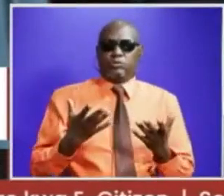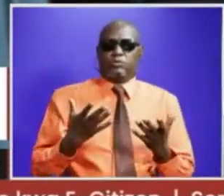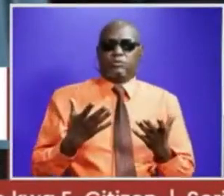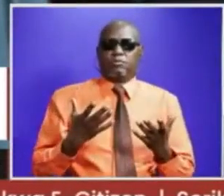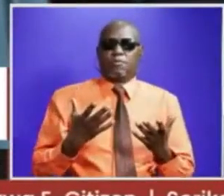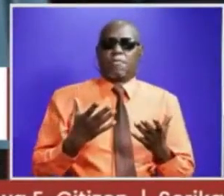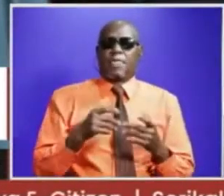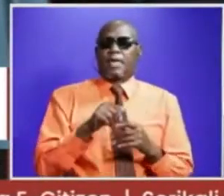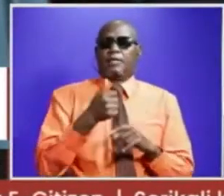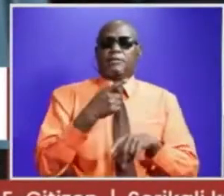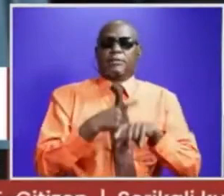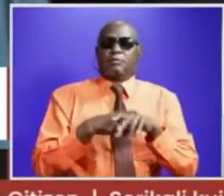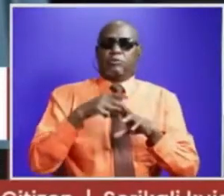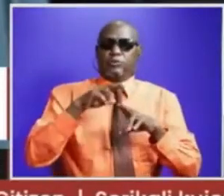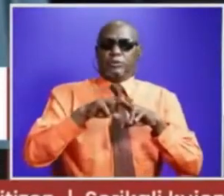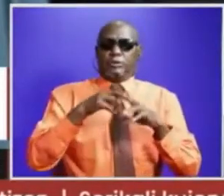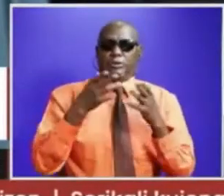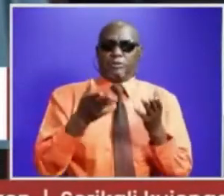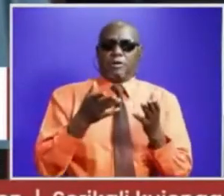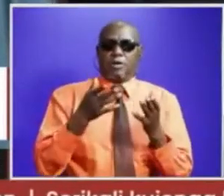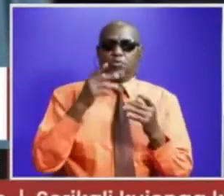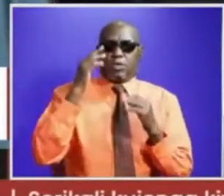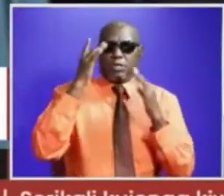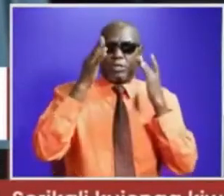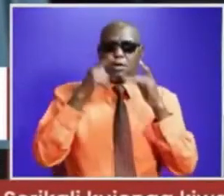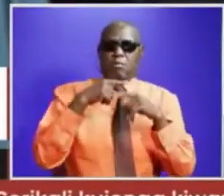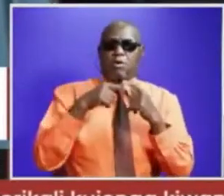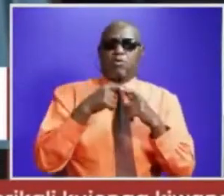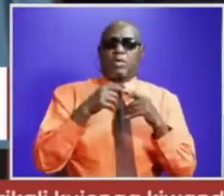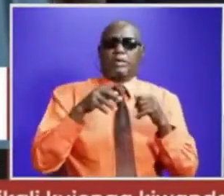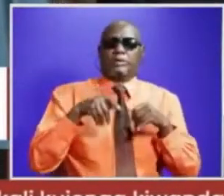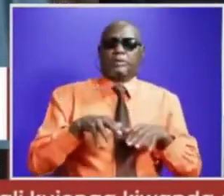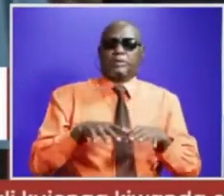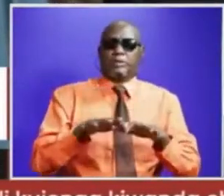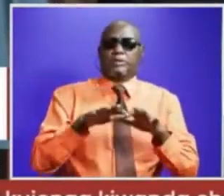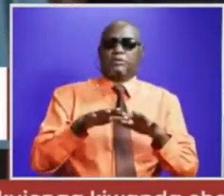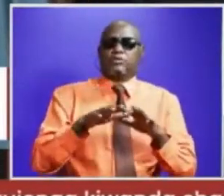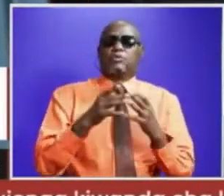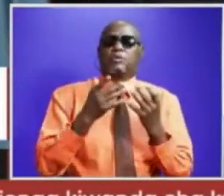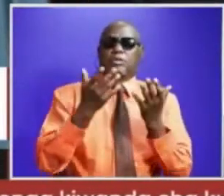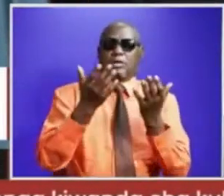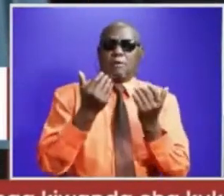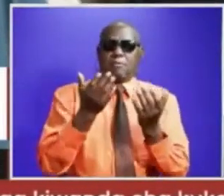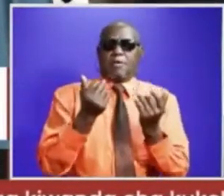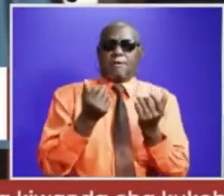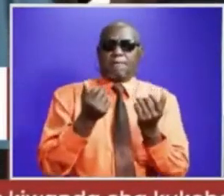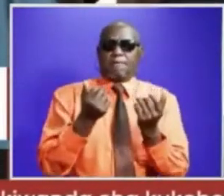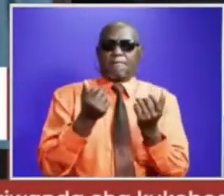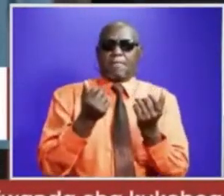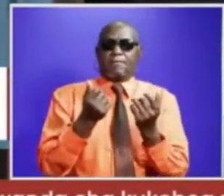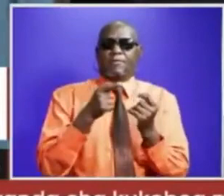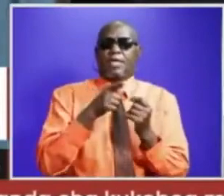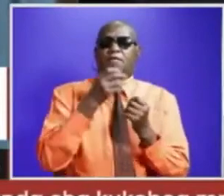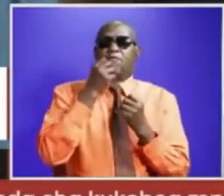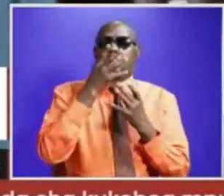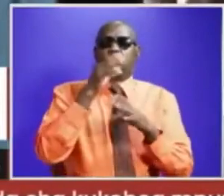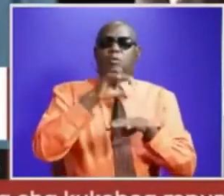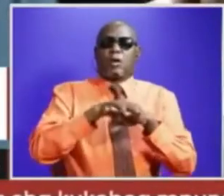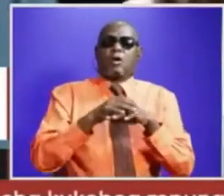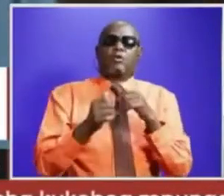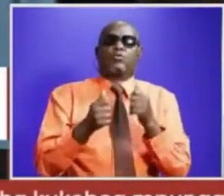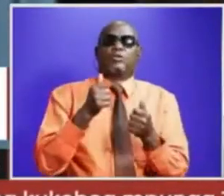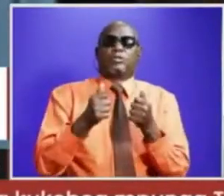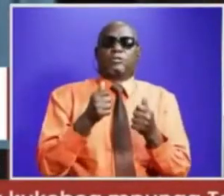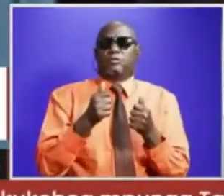down here, we're actually thinking about our generation and the generations to come. What information are they getting about